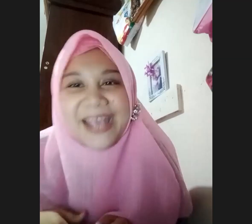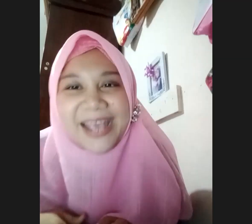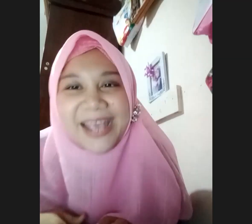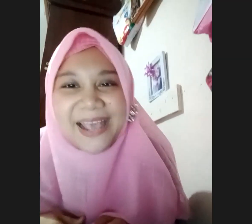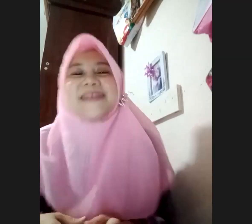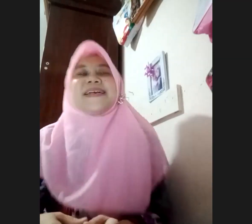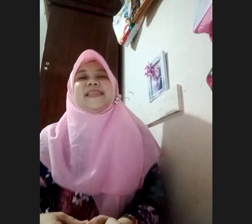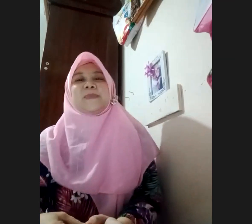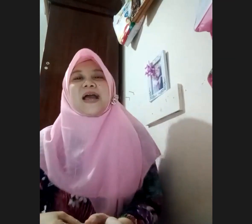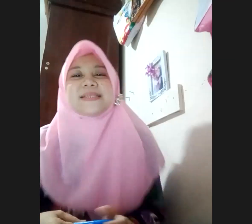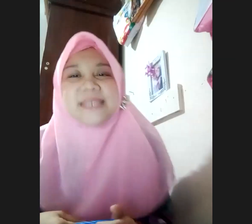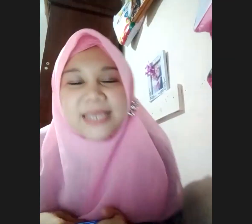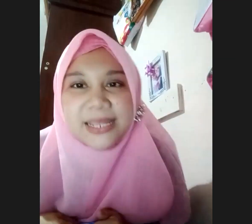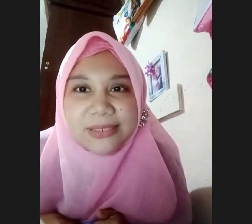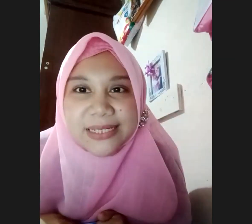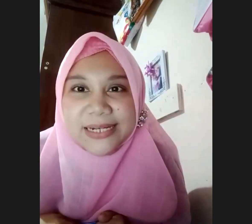Oke.